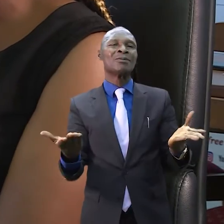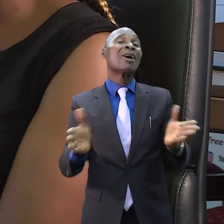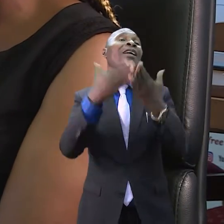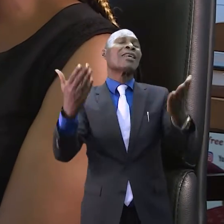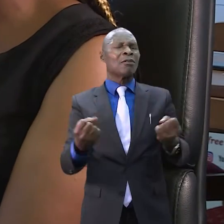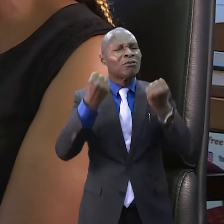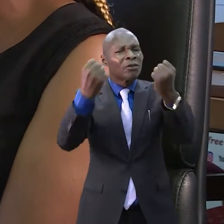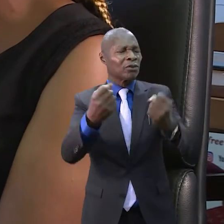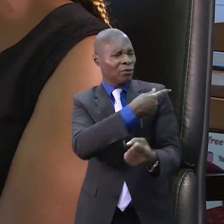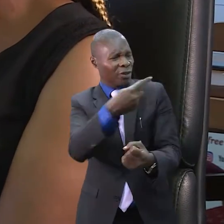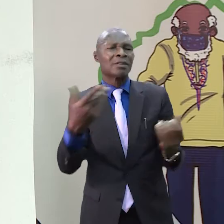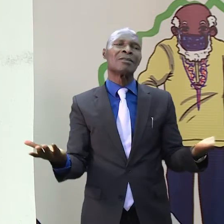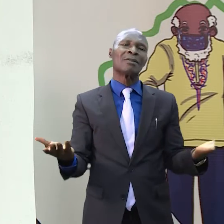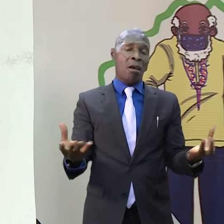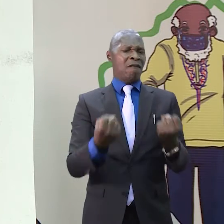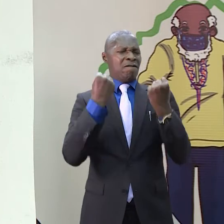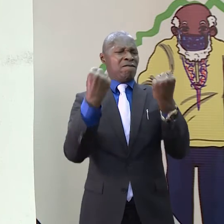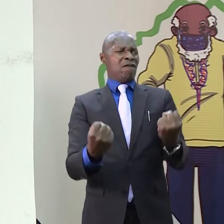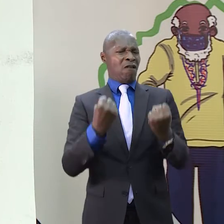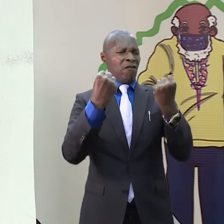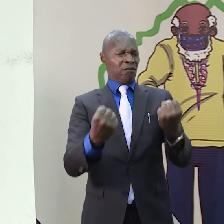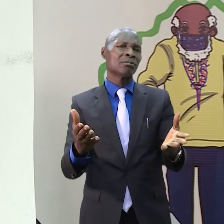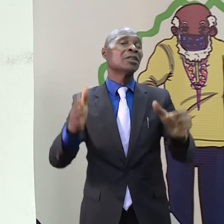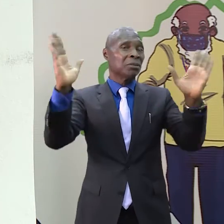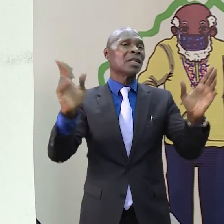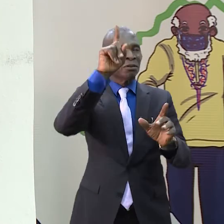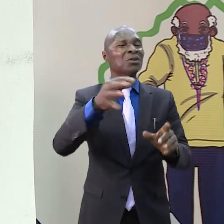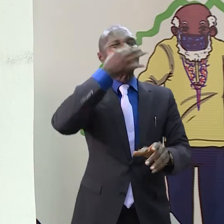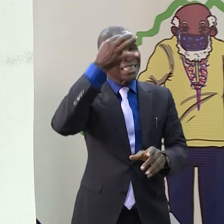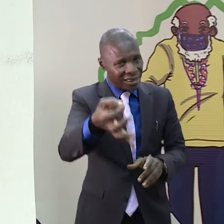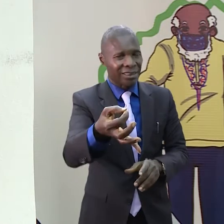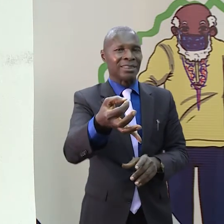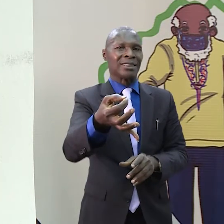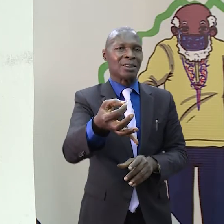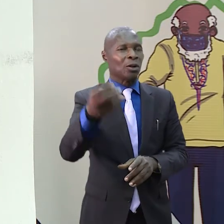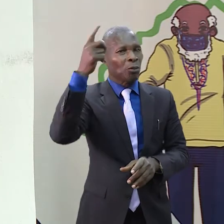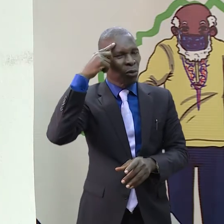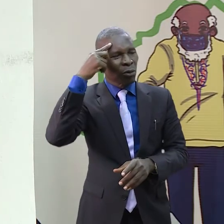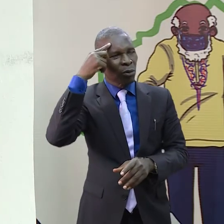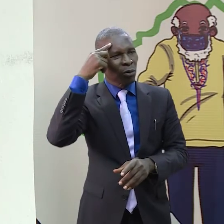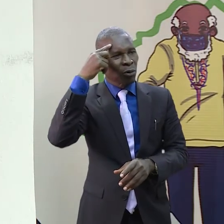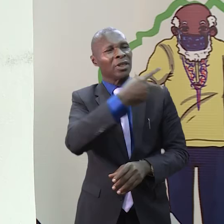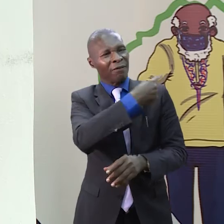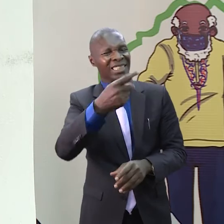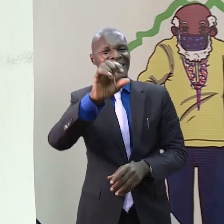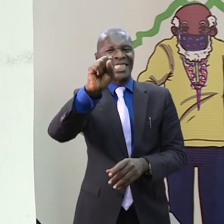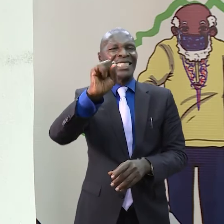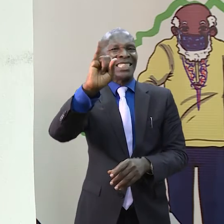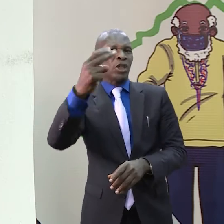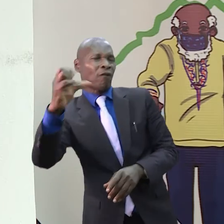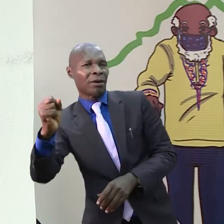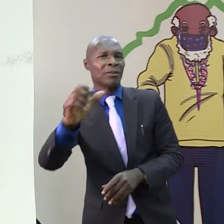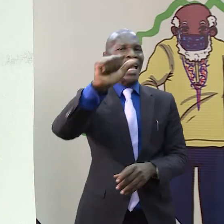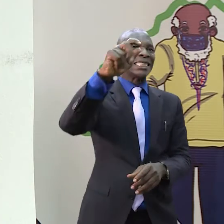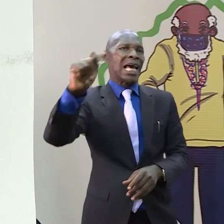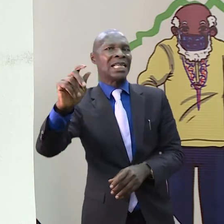est l'efficacité des vaccins? Ils ont une très forte efficacité, mais il faut noter pour les vaccins Sinopharm et AstraZeneca que